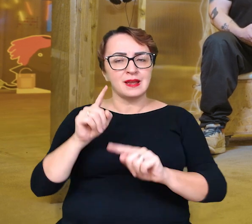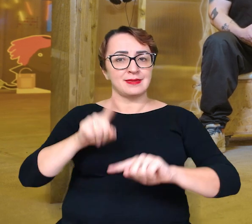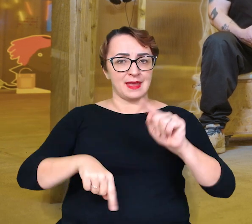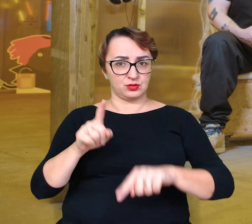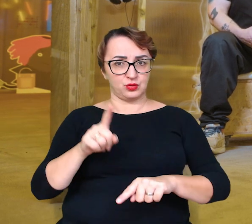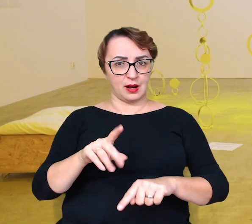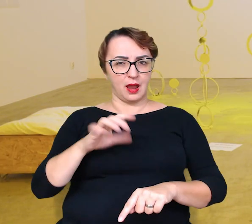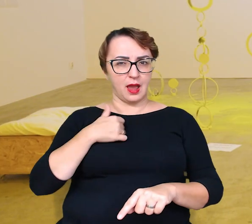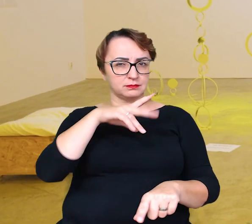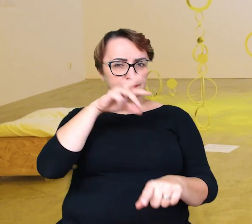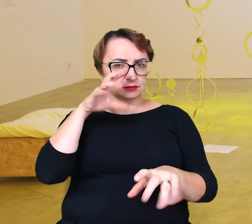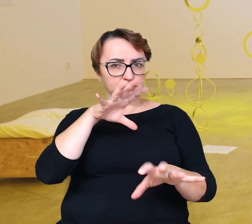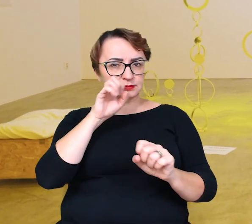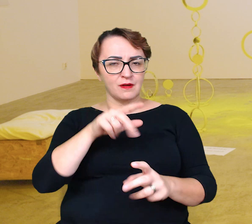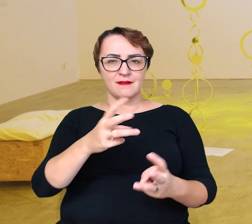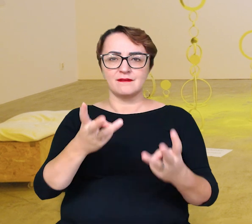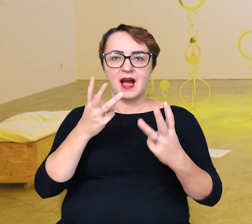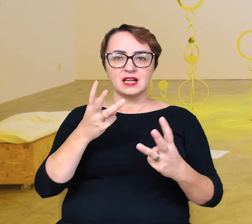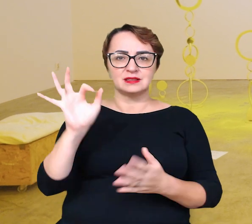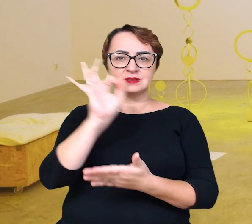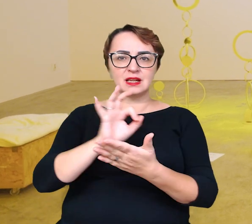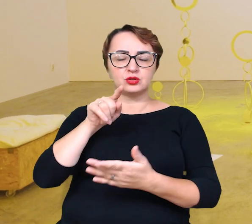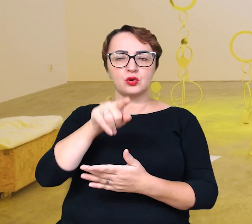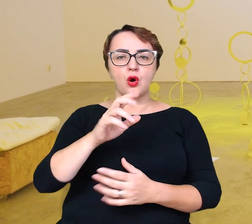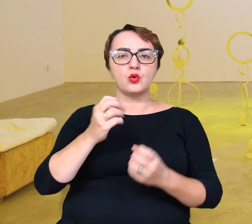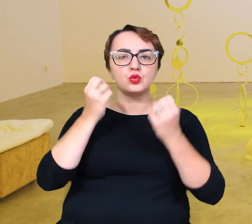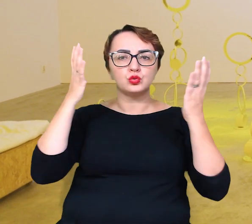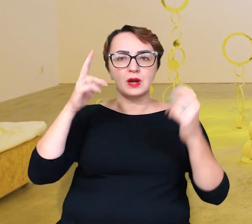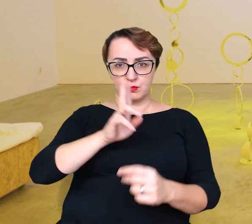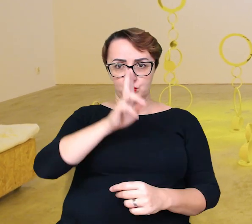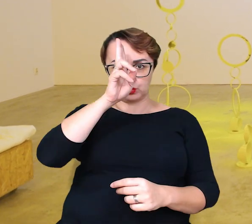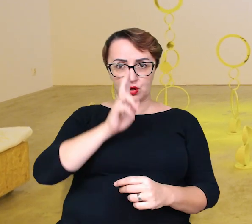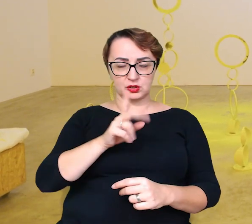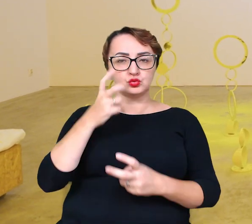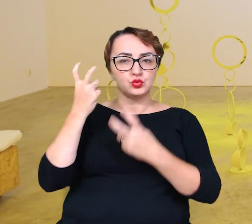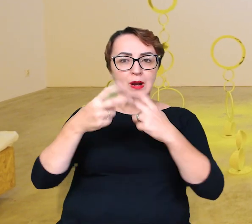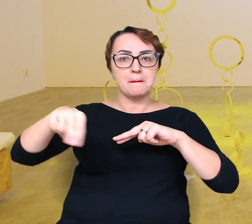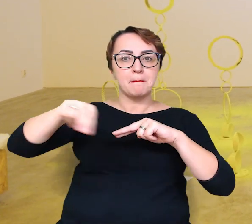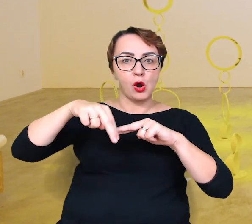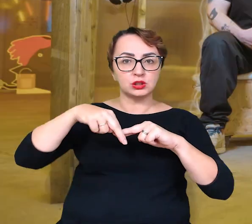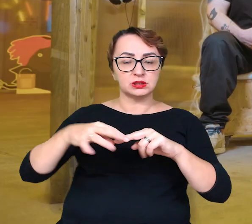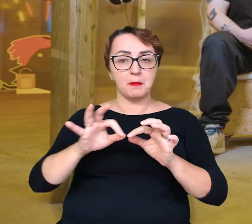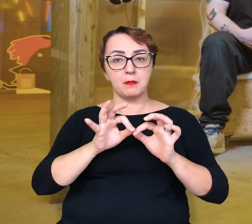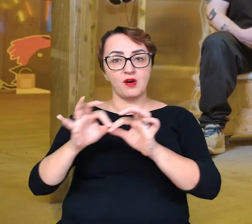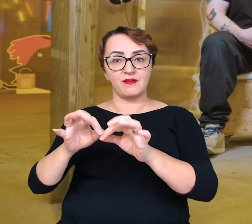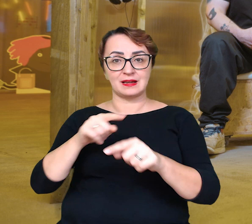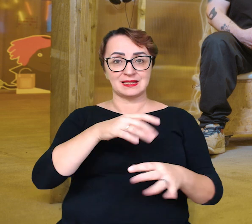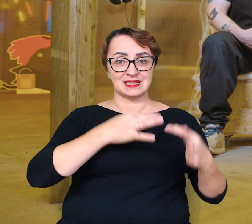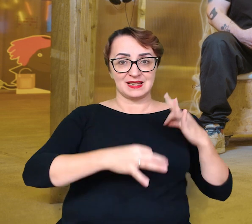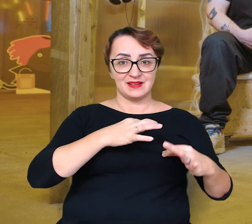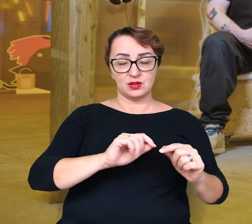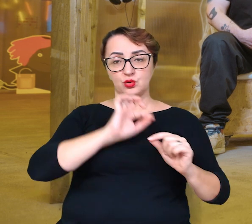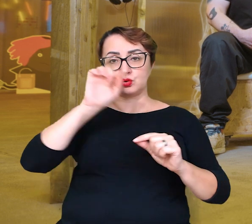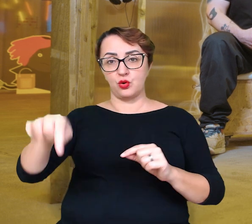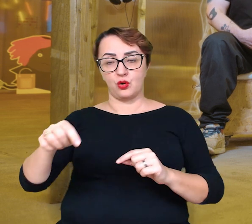rozpoznaliśmy jako taki ważny rys kultury północy, czyli szukanie takich mostów prowadzących od cywilizacji w stronę